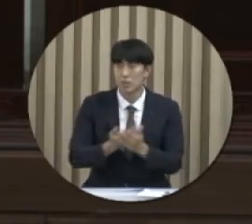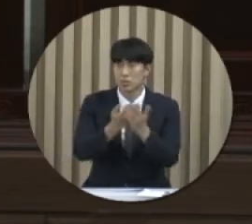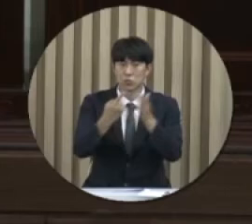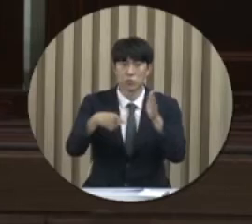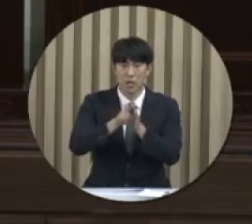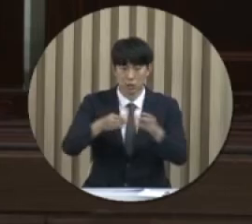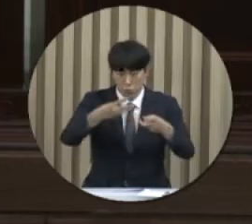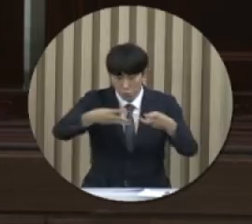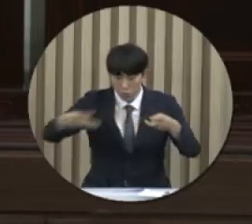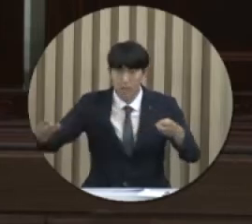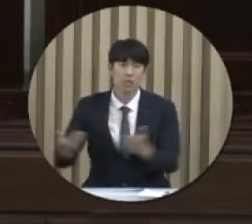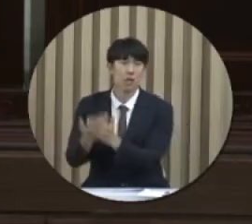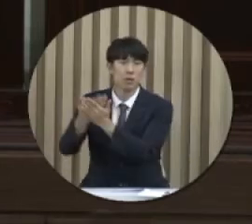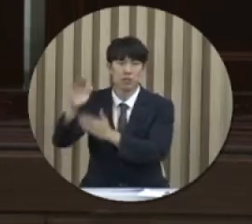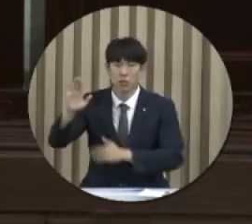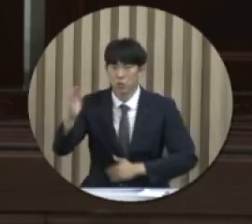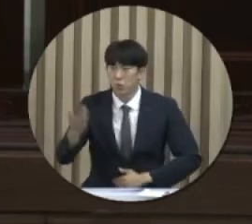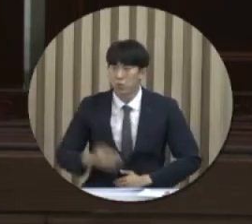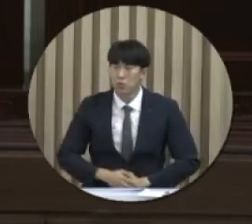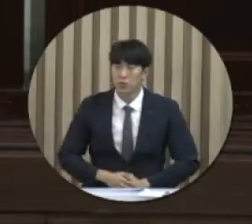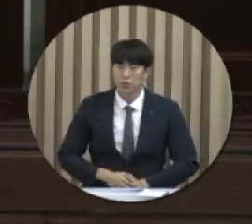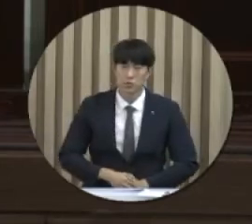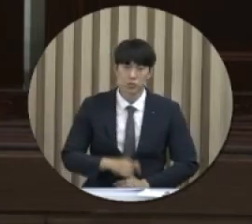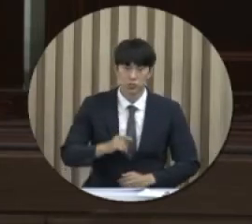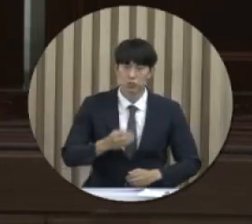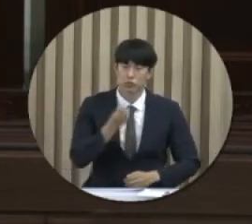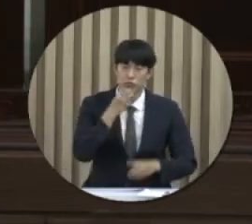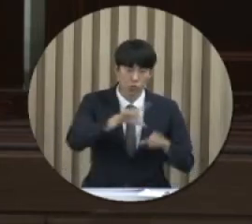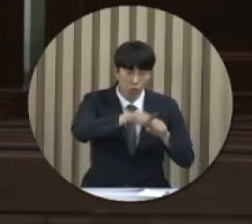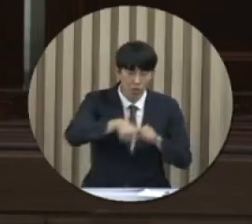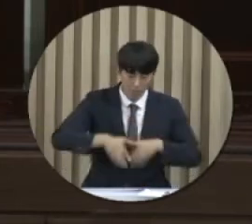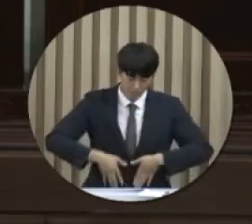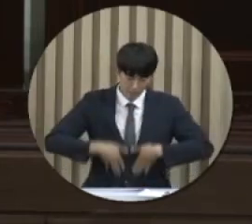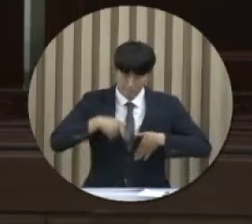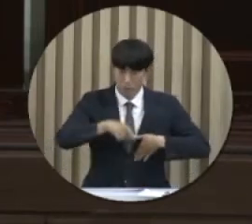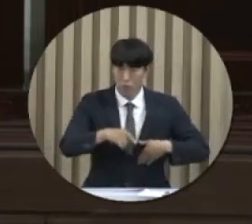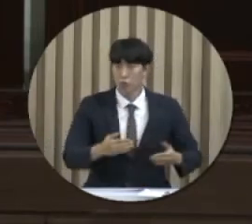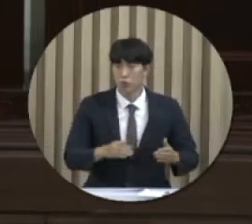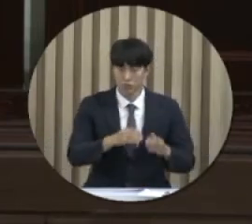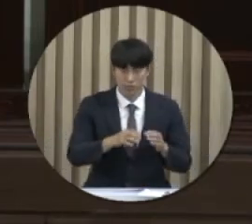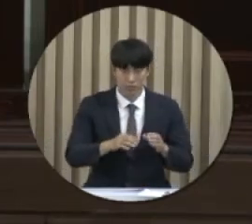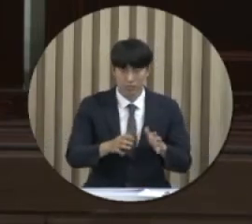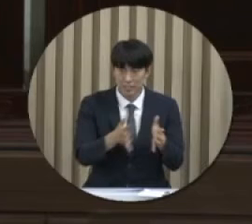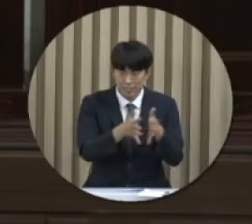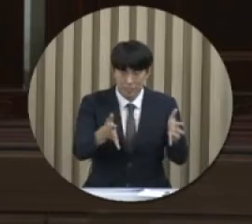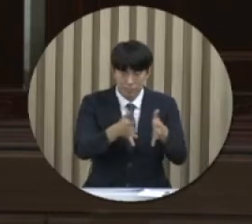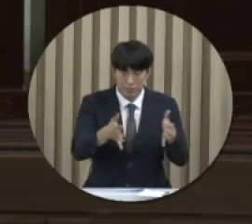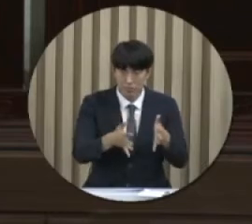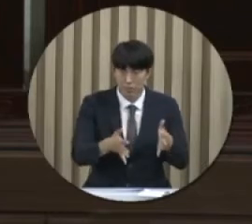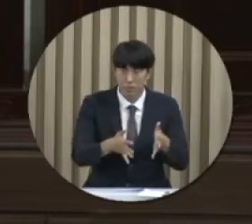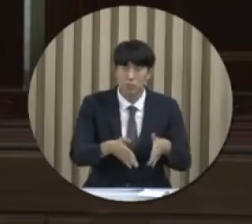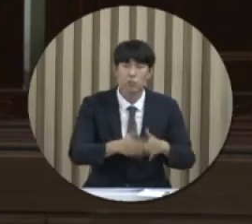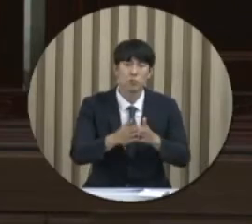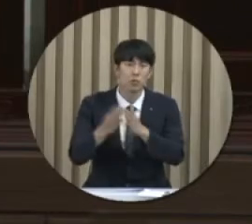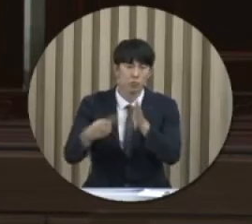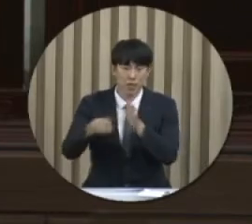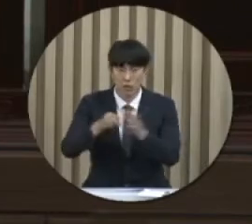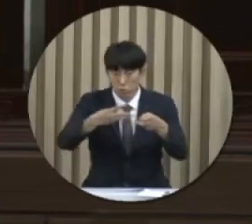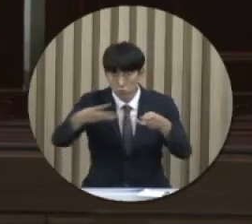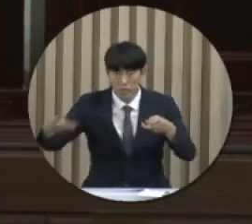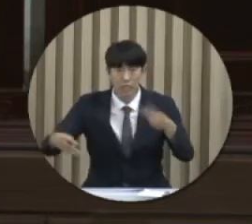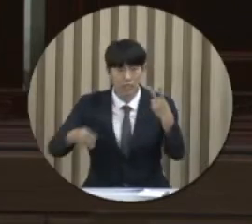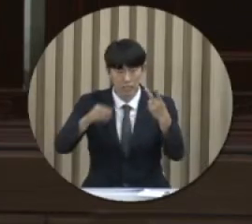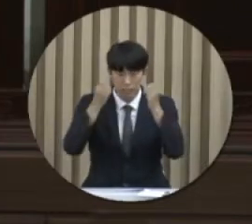개발되고 수도권 남부 주택 수요를 흡수하여 주택시장 안정화에 기여하고자 동탄